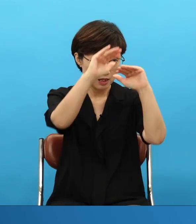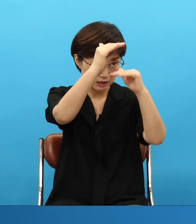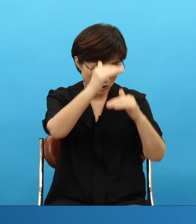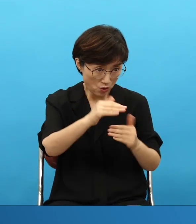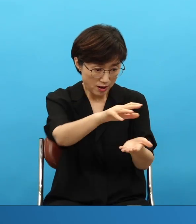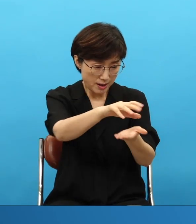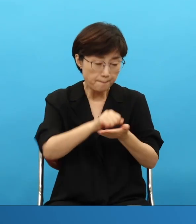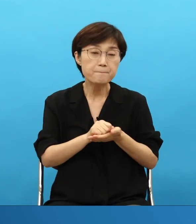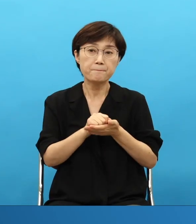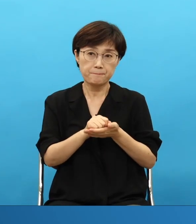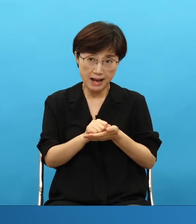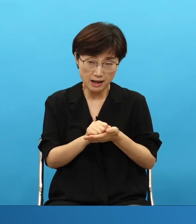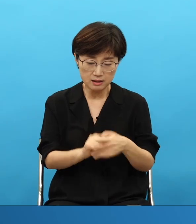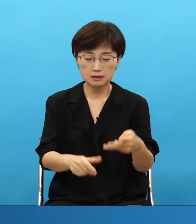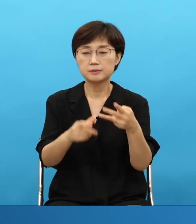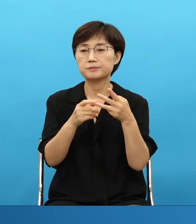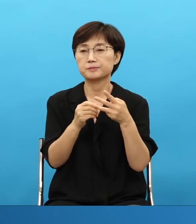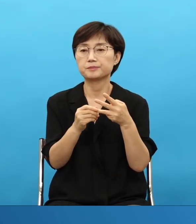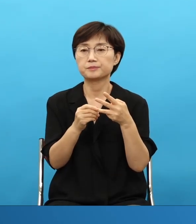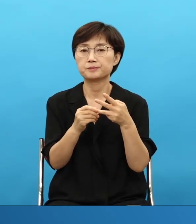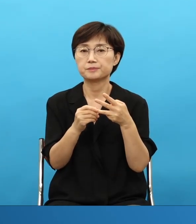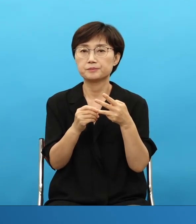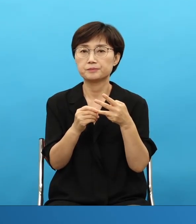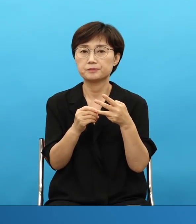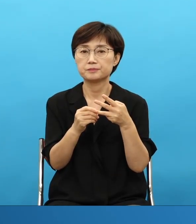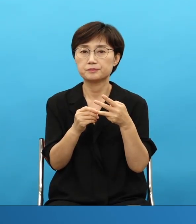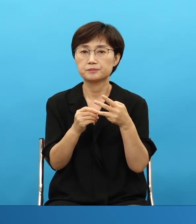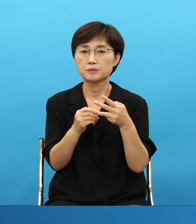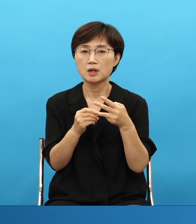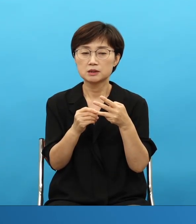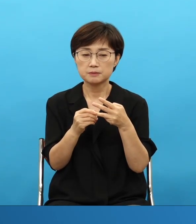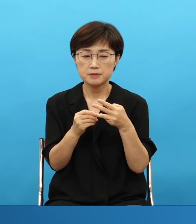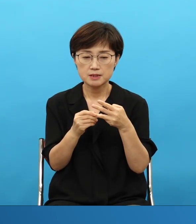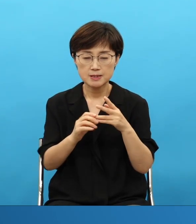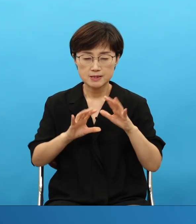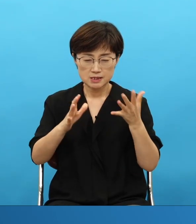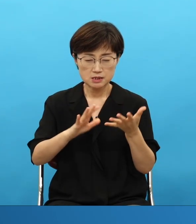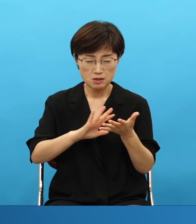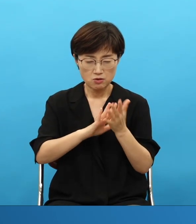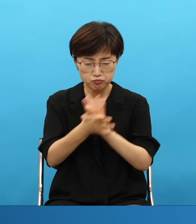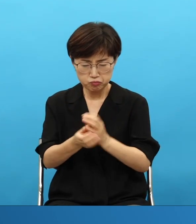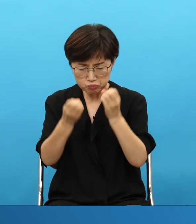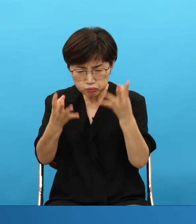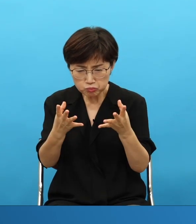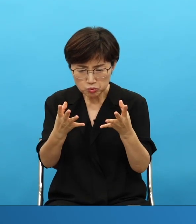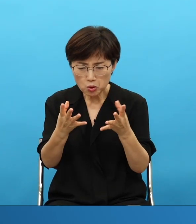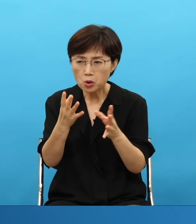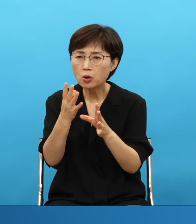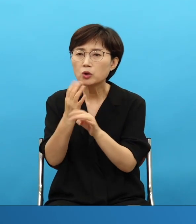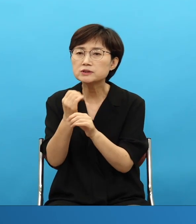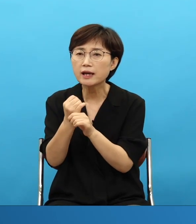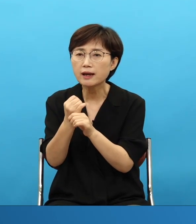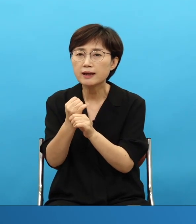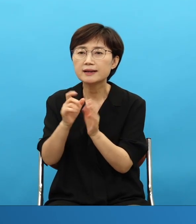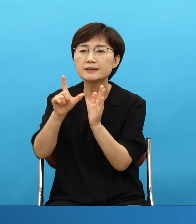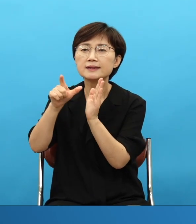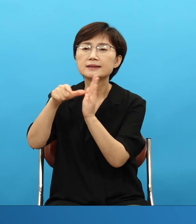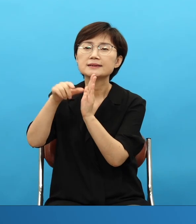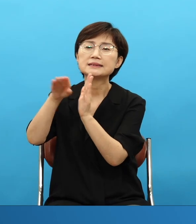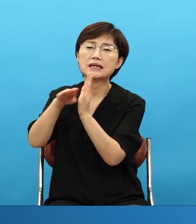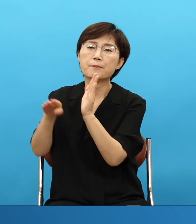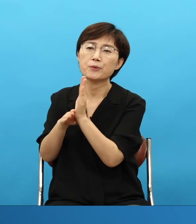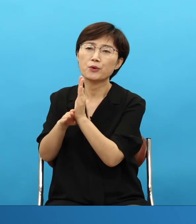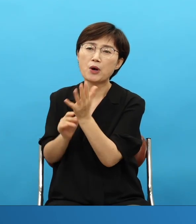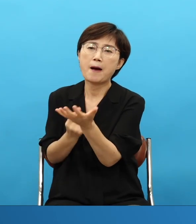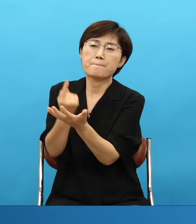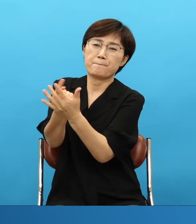거는 이 천지 개벽되는 시간표 속에 들어간 겁니다. If you know the reason and the content, then you enter into